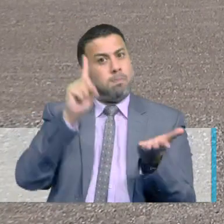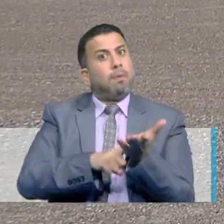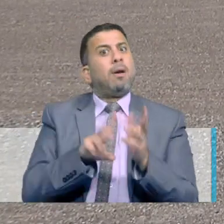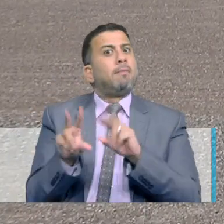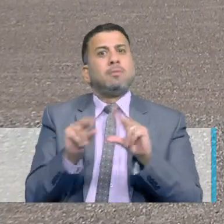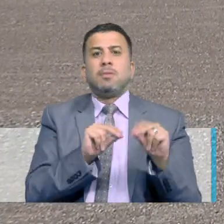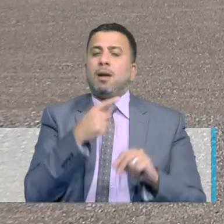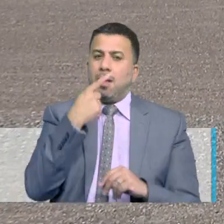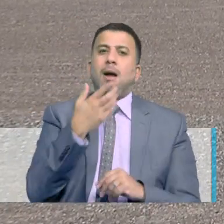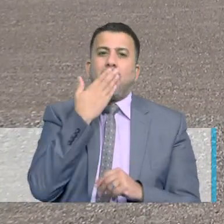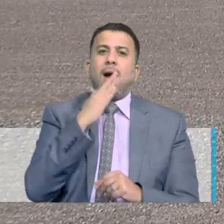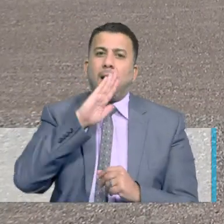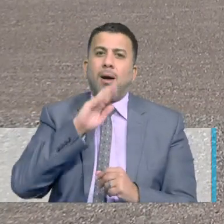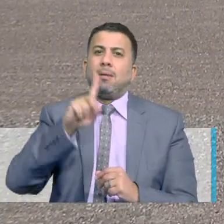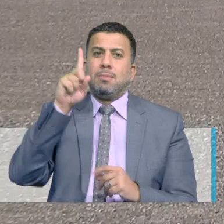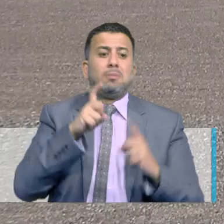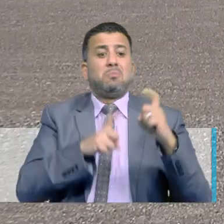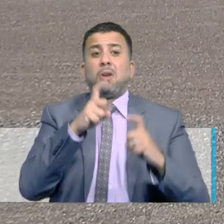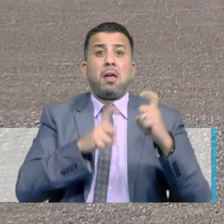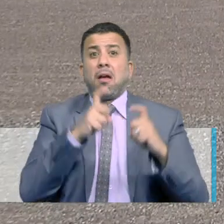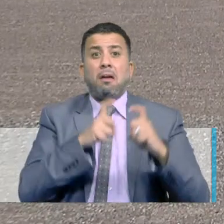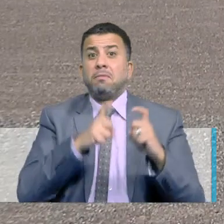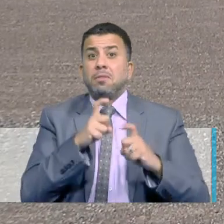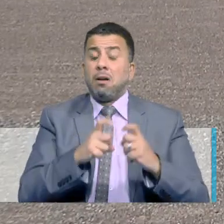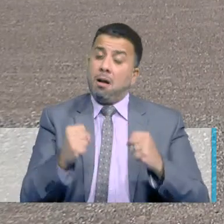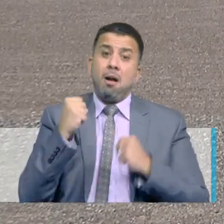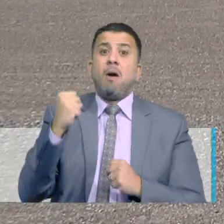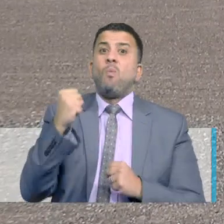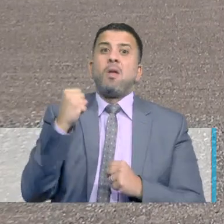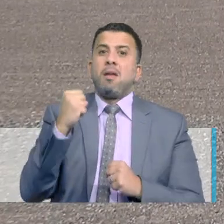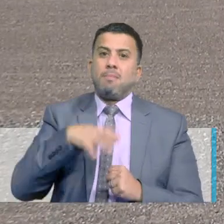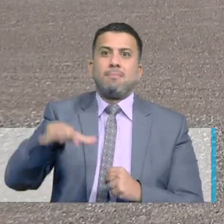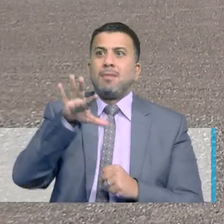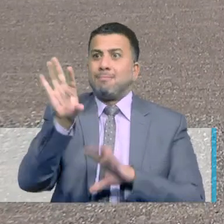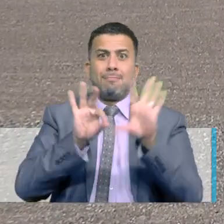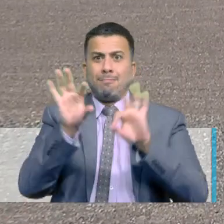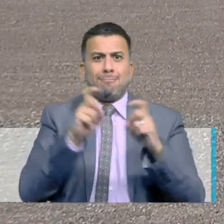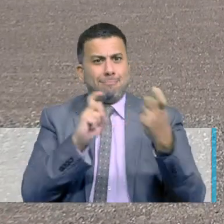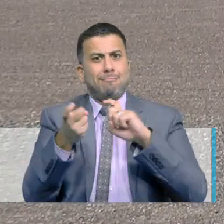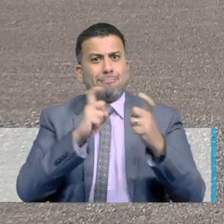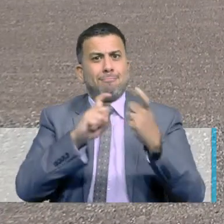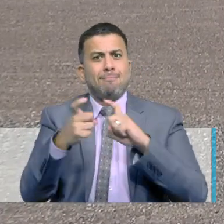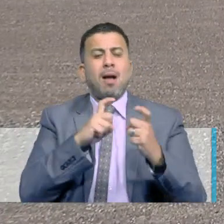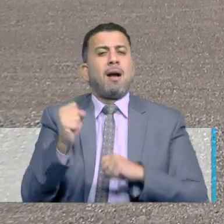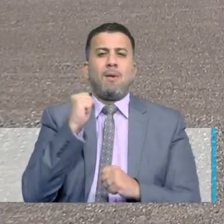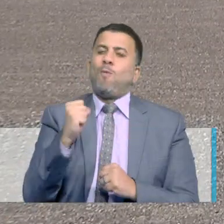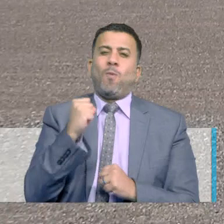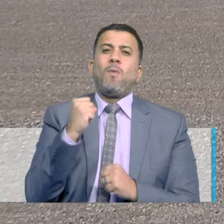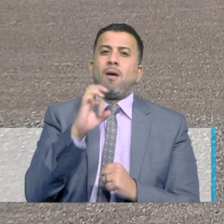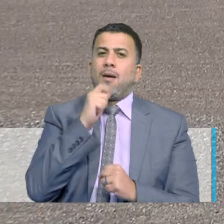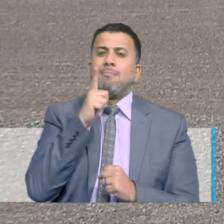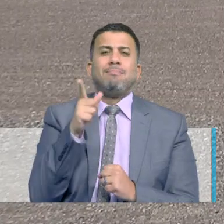الحمد لله يعني المنافسه قويه بين جميع وخاصه اليوم نحن نتكلم عن